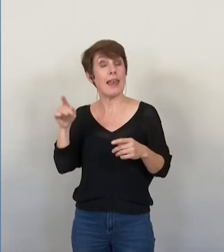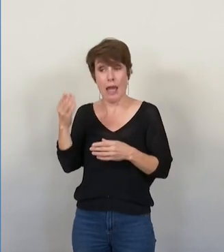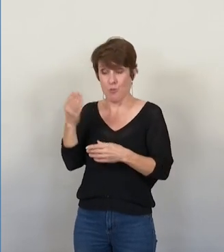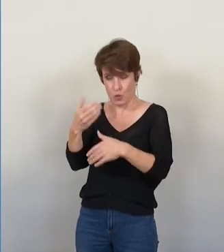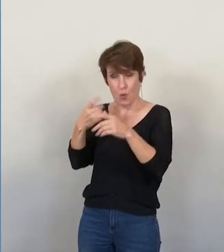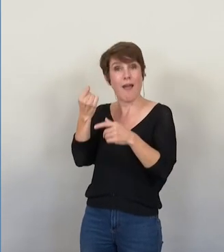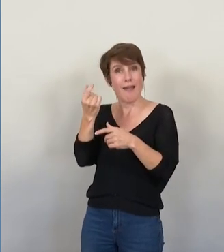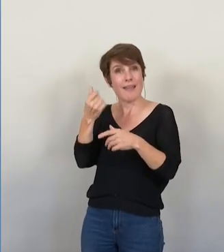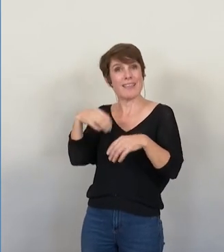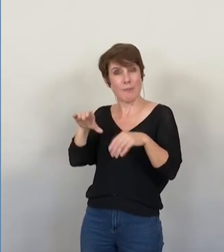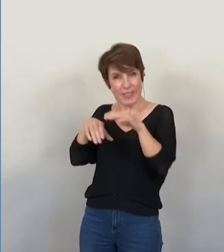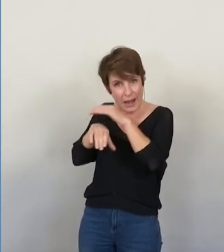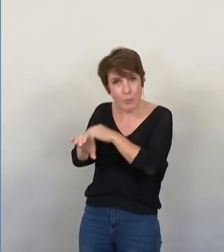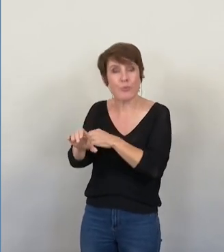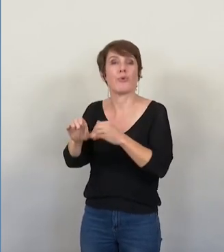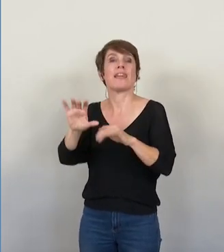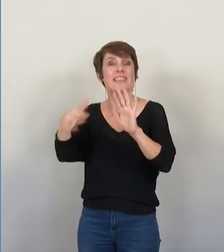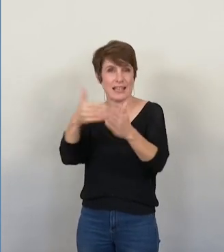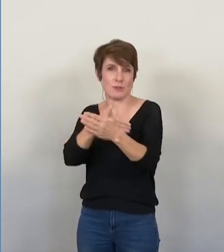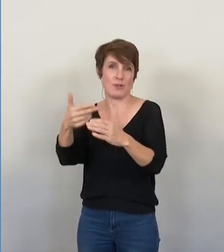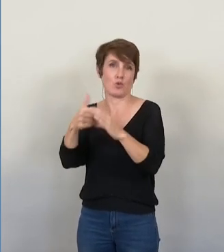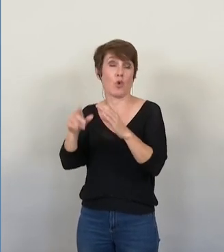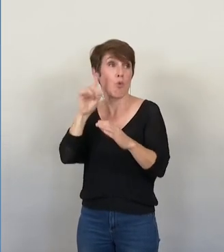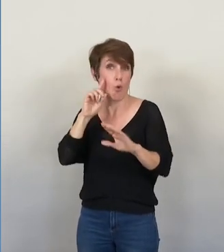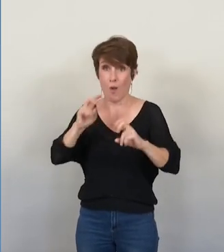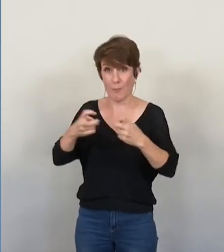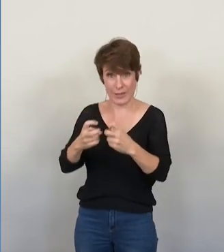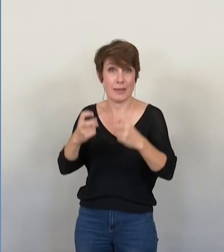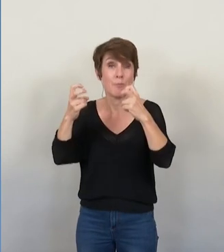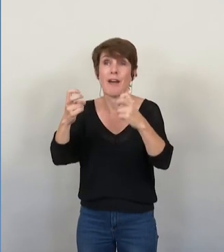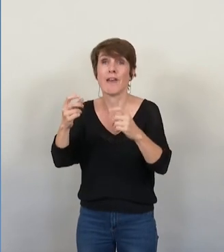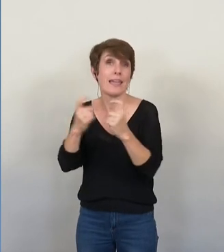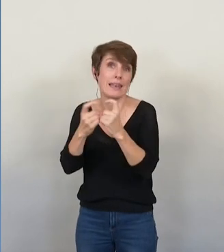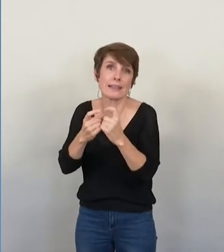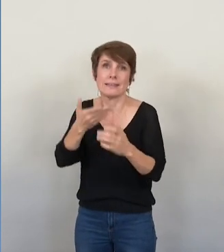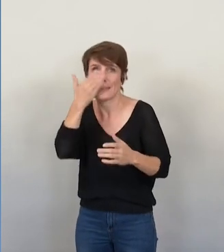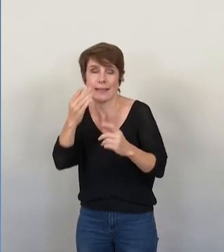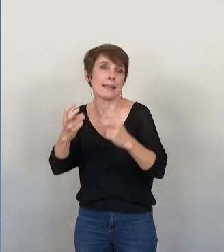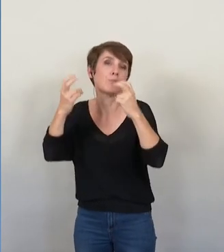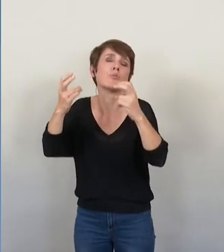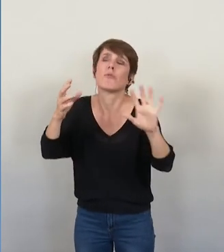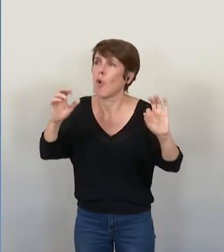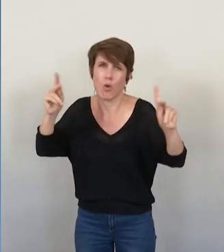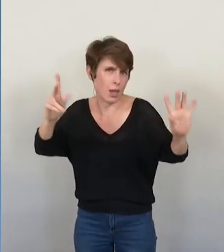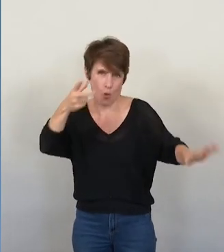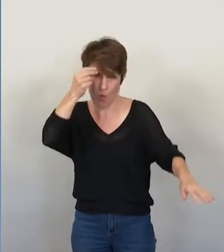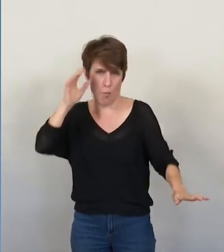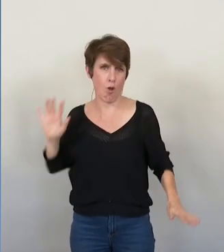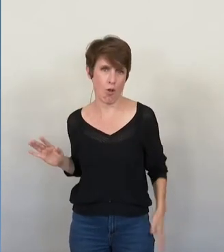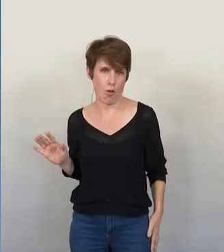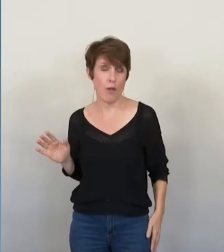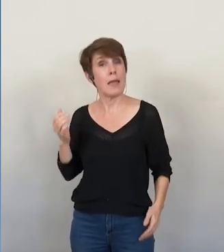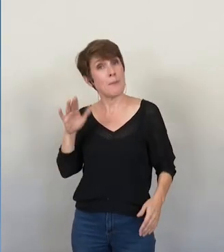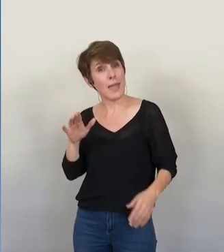millions d'euros pour passer le cap des augmentations de prix et notamment de l'énergie on peut tous comprendre cela mais Christophe